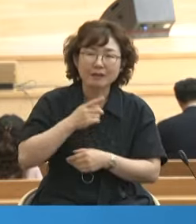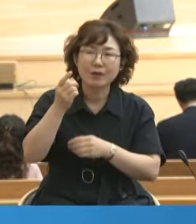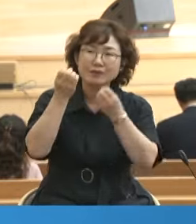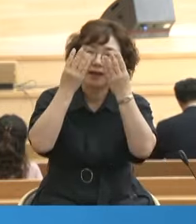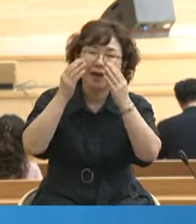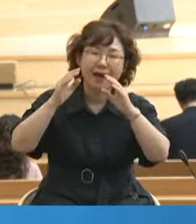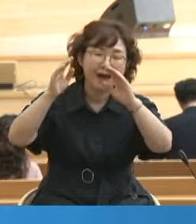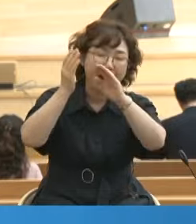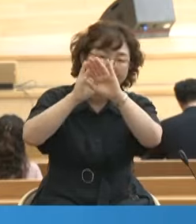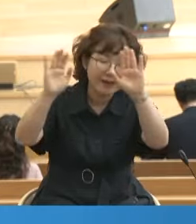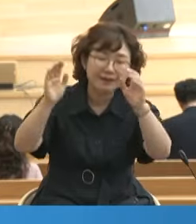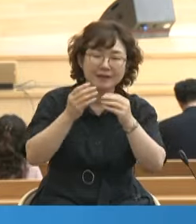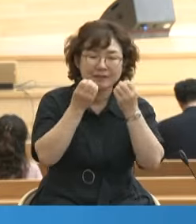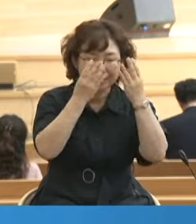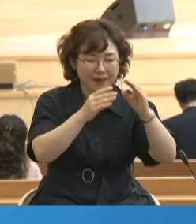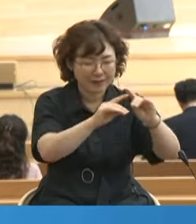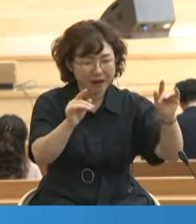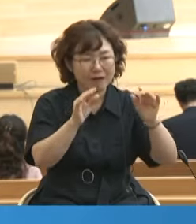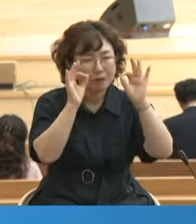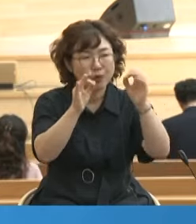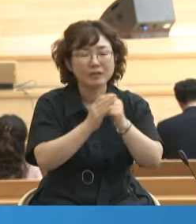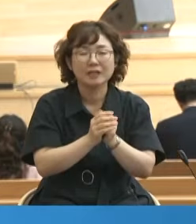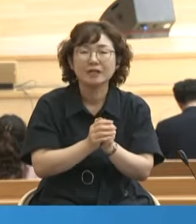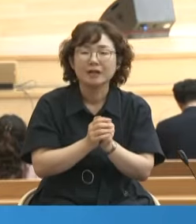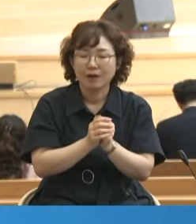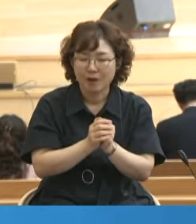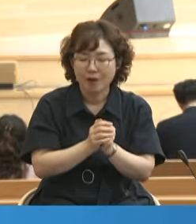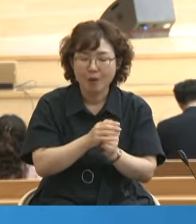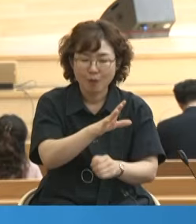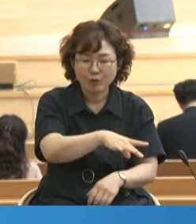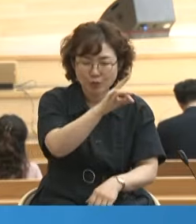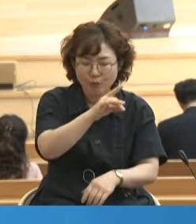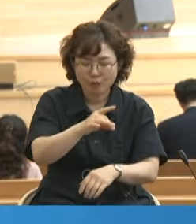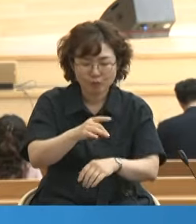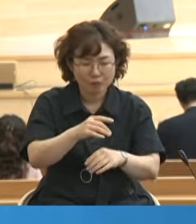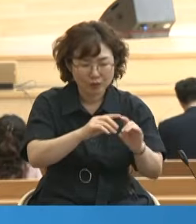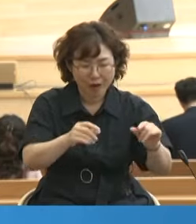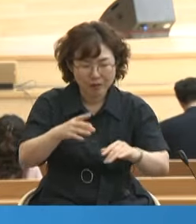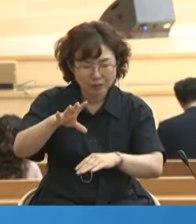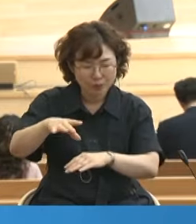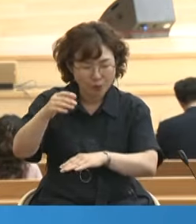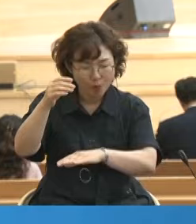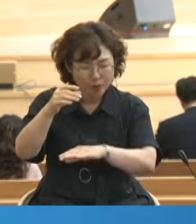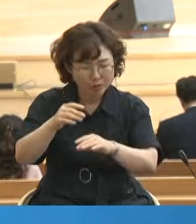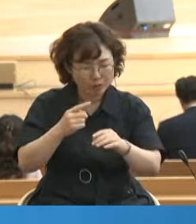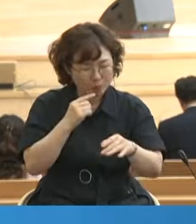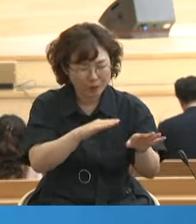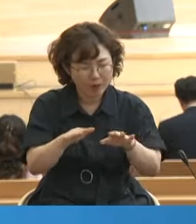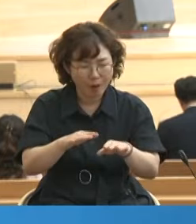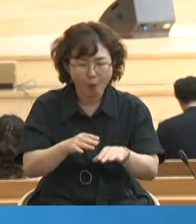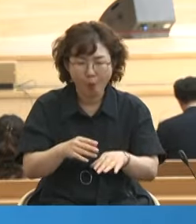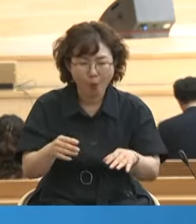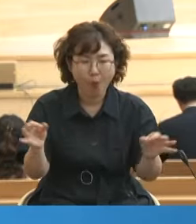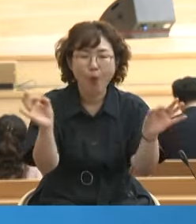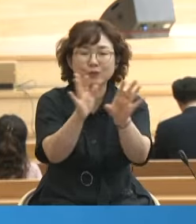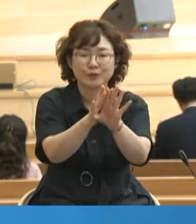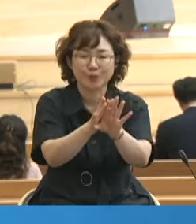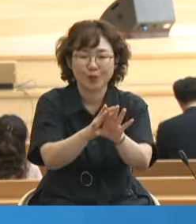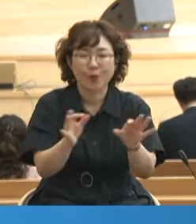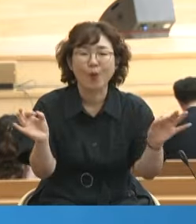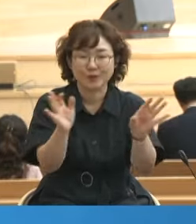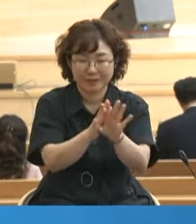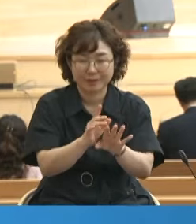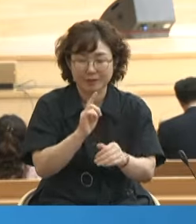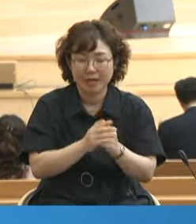새하늘 새 땅을 보니 처음 하늘과 처음 땅이 없어졌고 바다도 다시 있지 않더라. 그렇게 말, 무슨